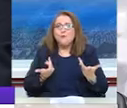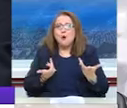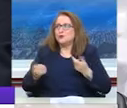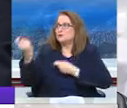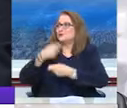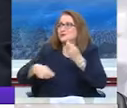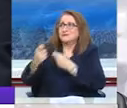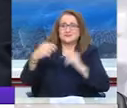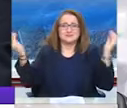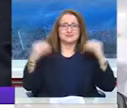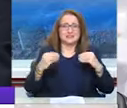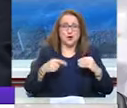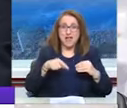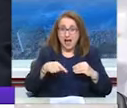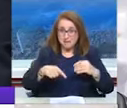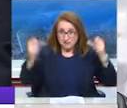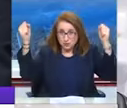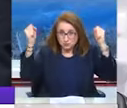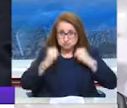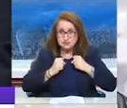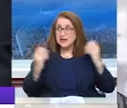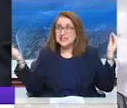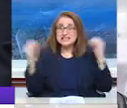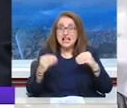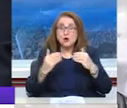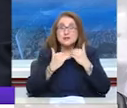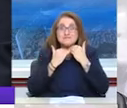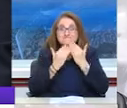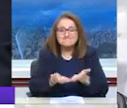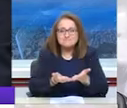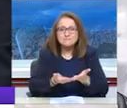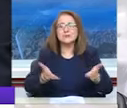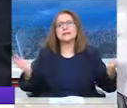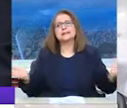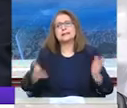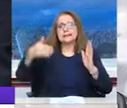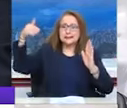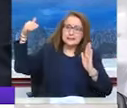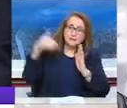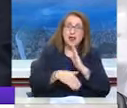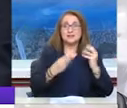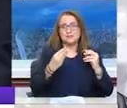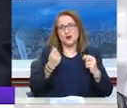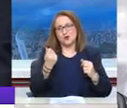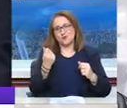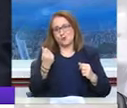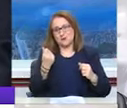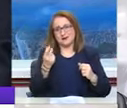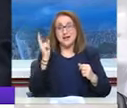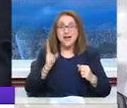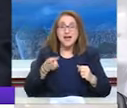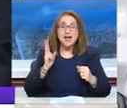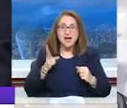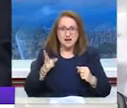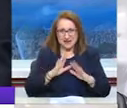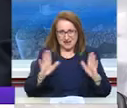υποστεί ανεπανόρθωτο πλήγμα, η οικονομία μας θα βρεθεί σε πολύ δυσκολότερη θέση. Τώρα, πάμε